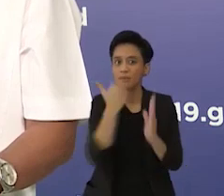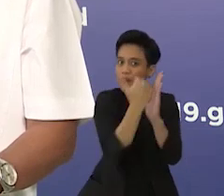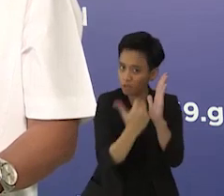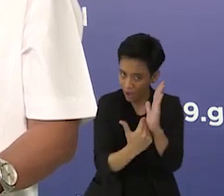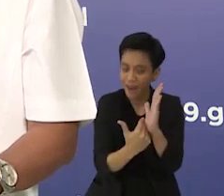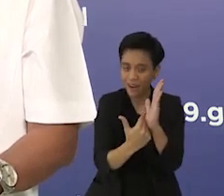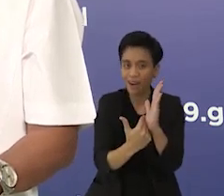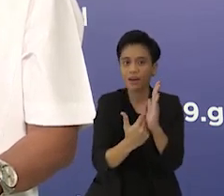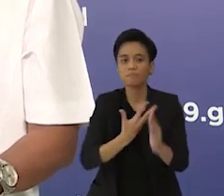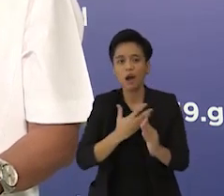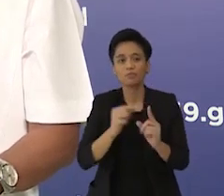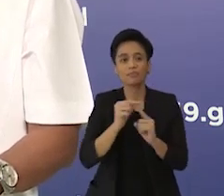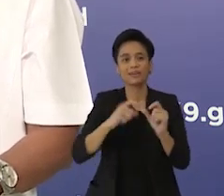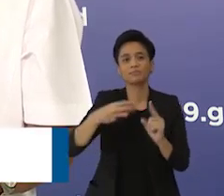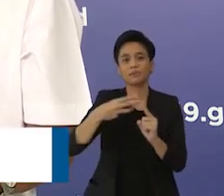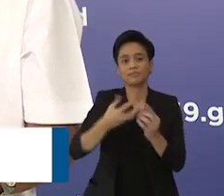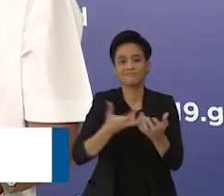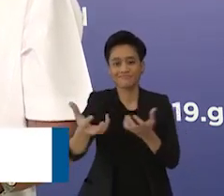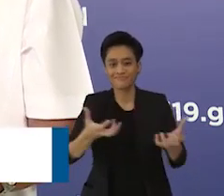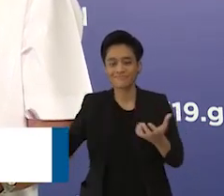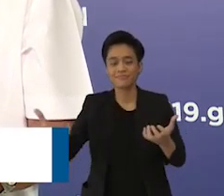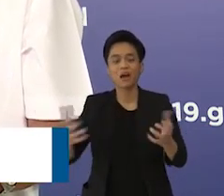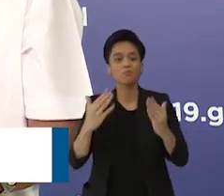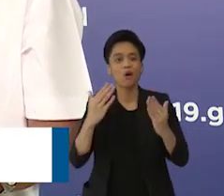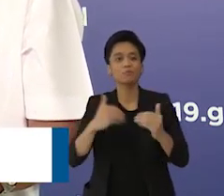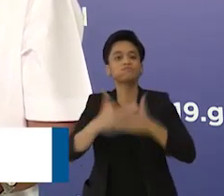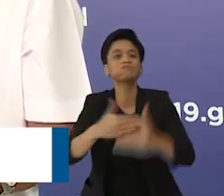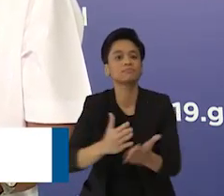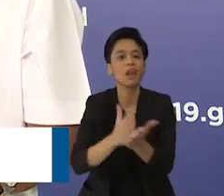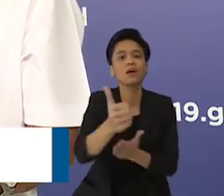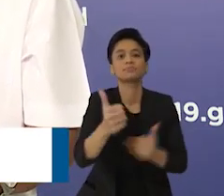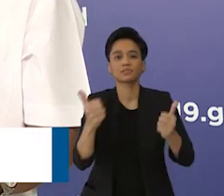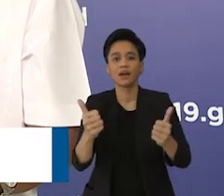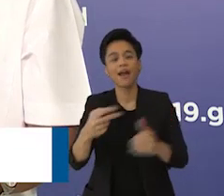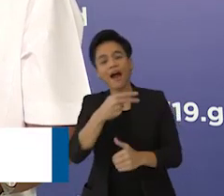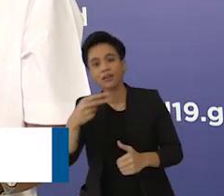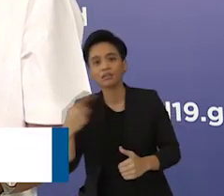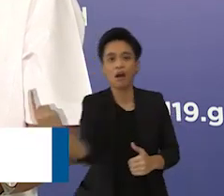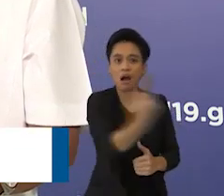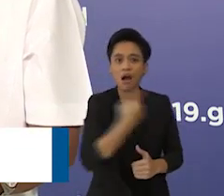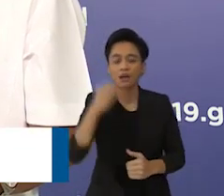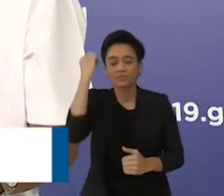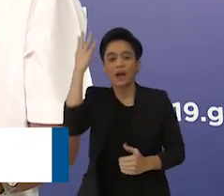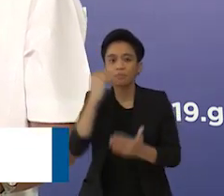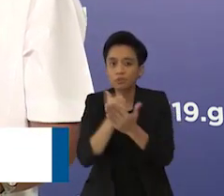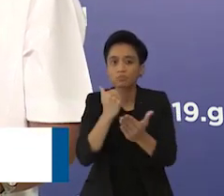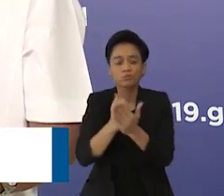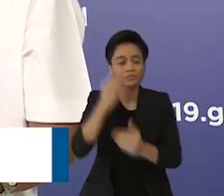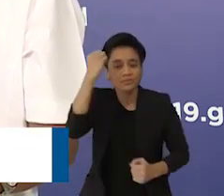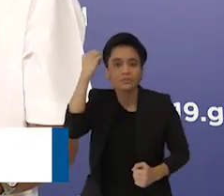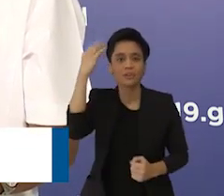untuk bisa dilaksanakan dengan baik oleh karena itu mari dengan kesadaran penuh kita laksanakan